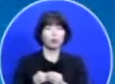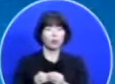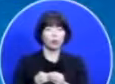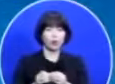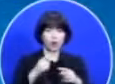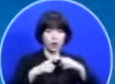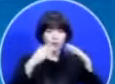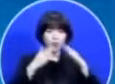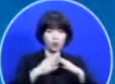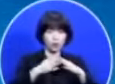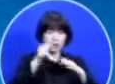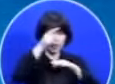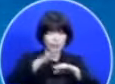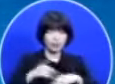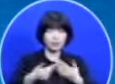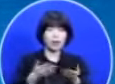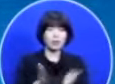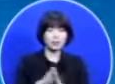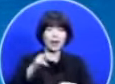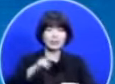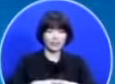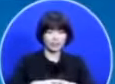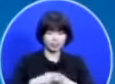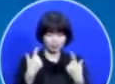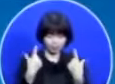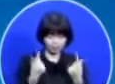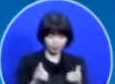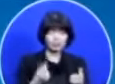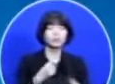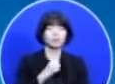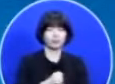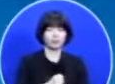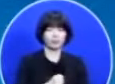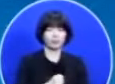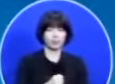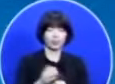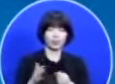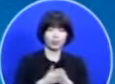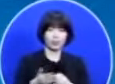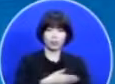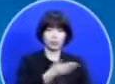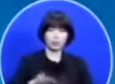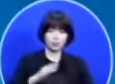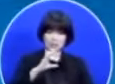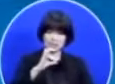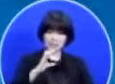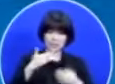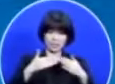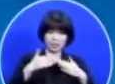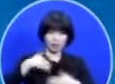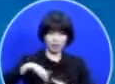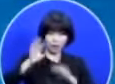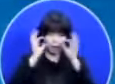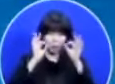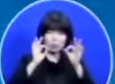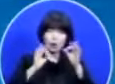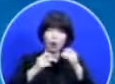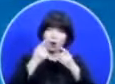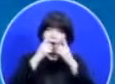의자는 항상 그렇게 만든 다는 거예요 그래서 여러분 성당 같은데 가보시면 그렇게 화려하게